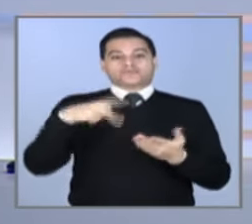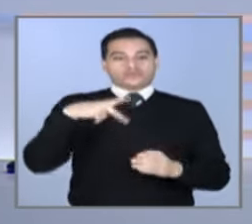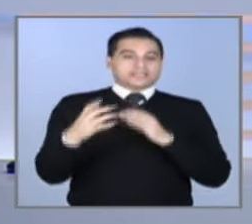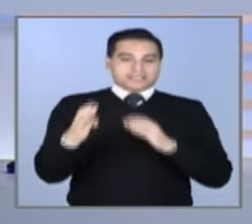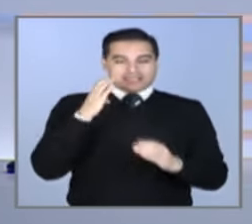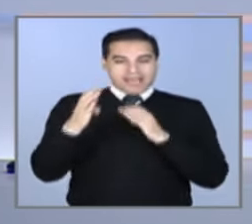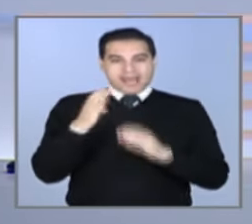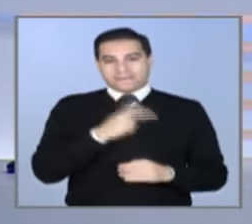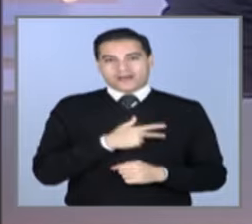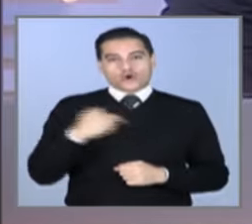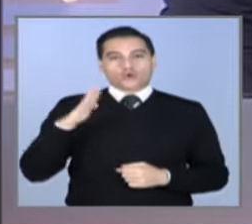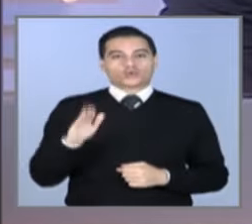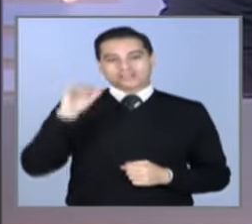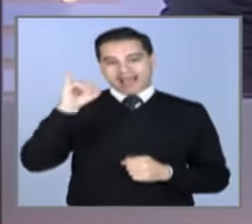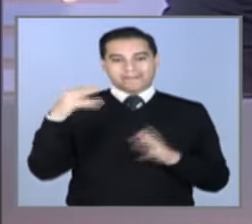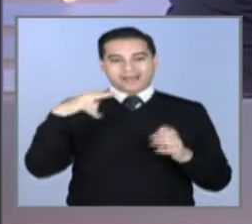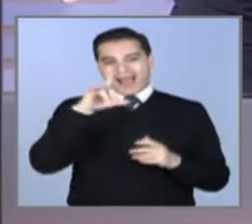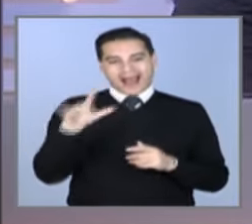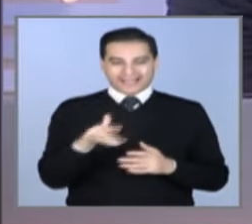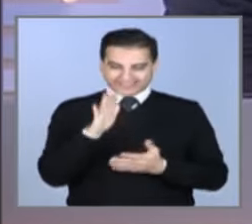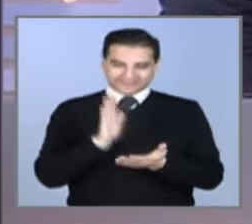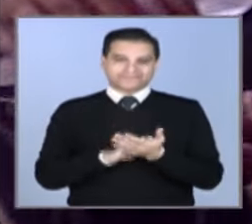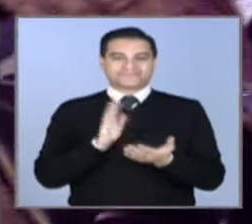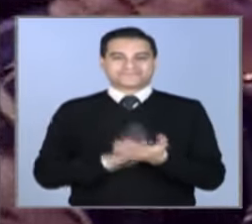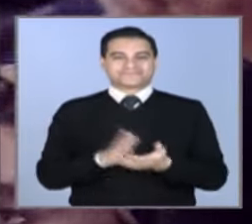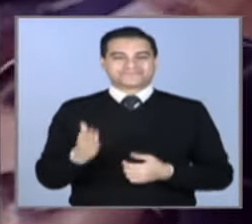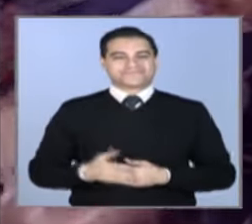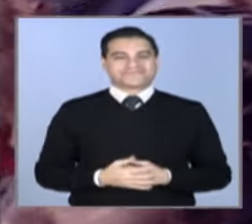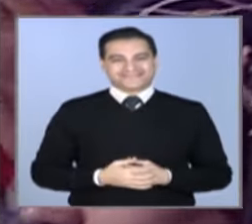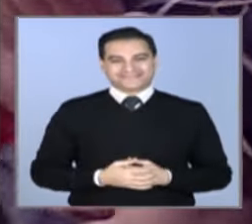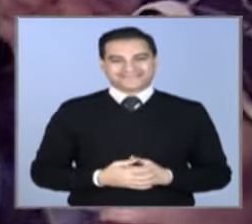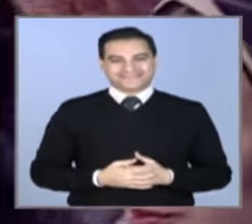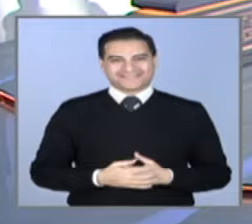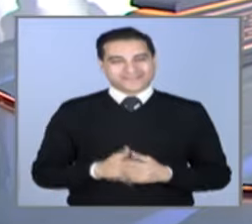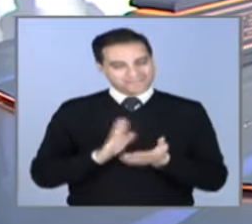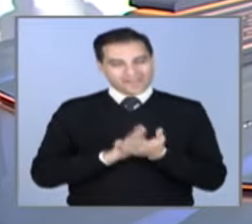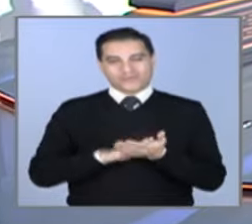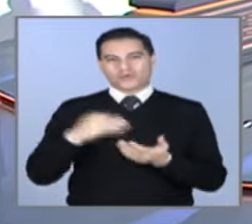بـ85 نقطة، حسام علي. رابع حسام.